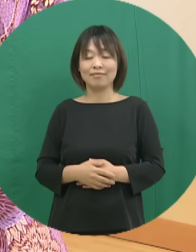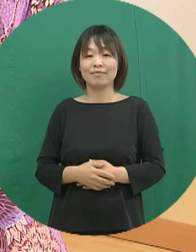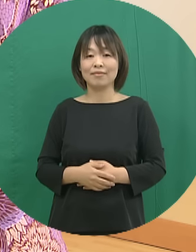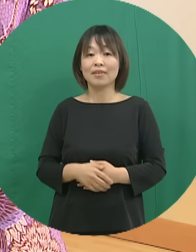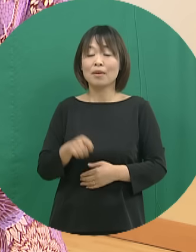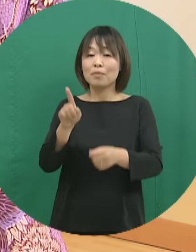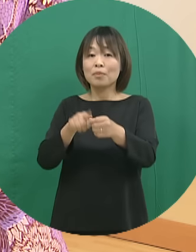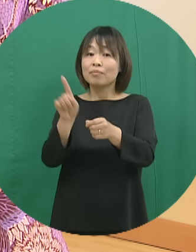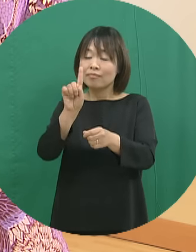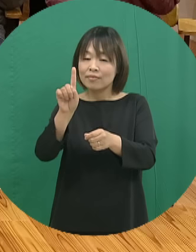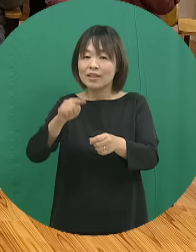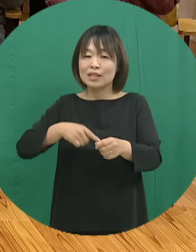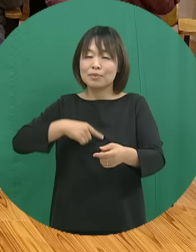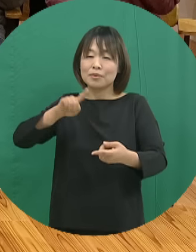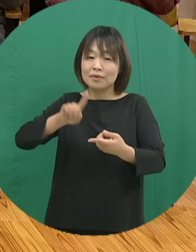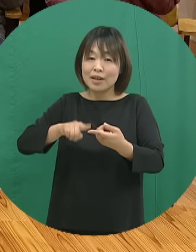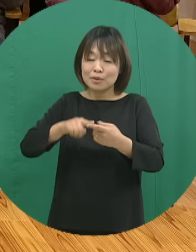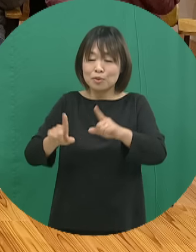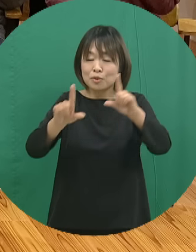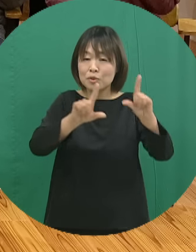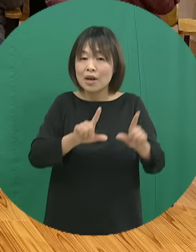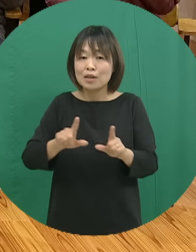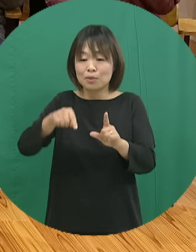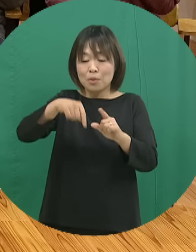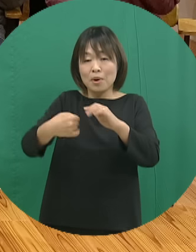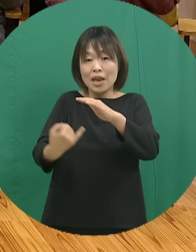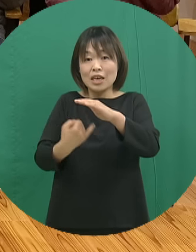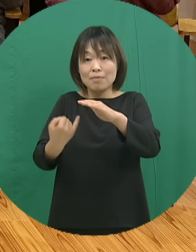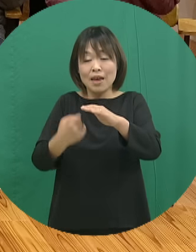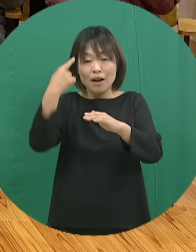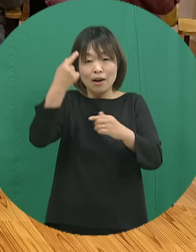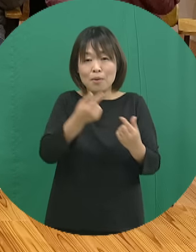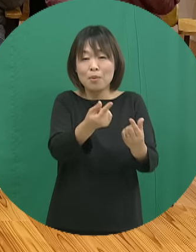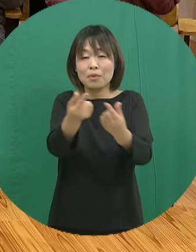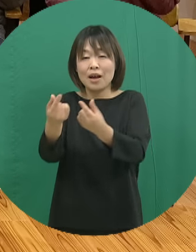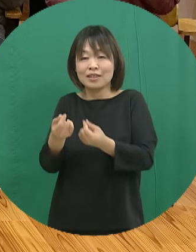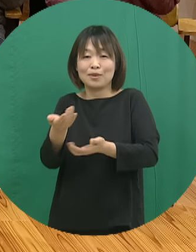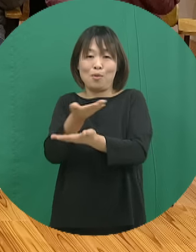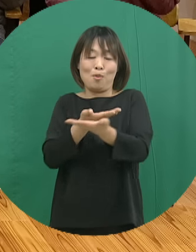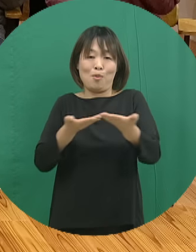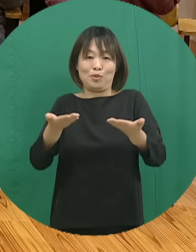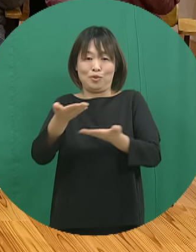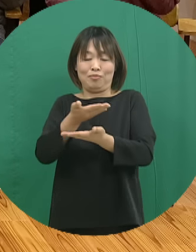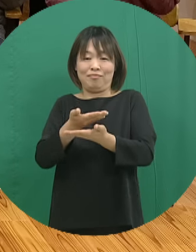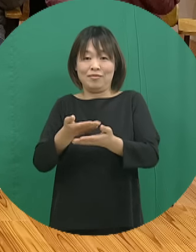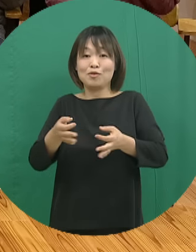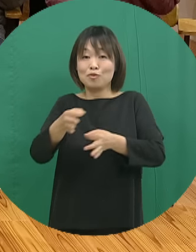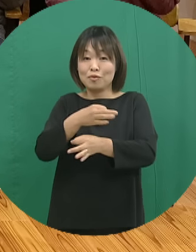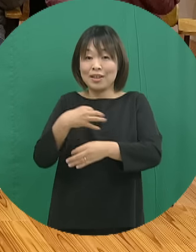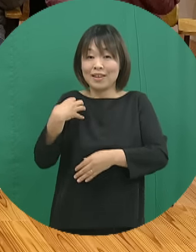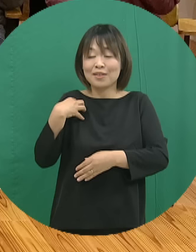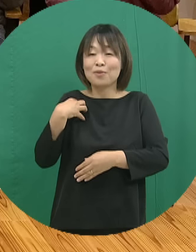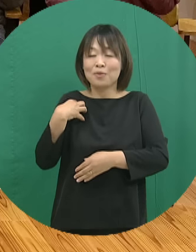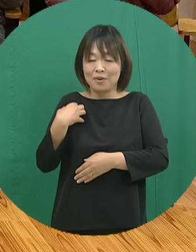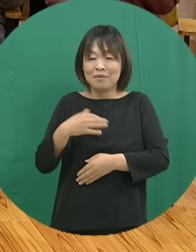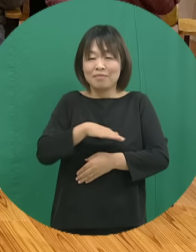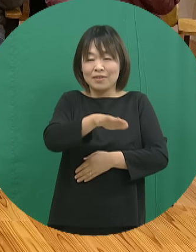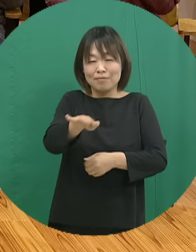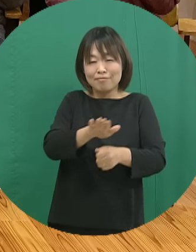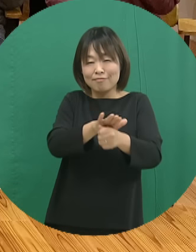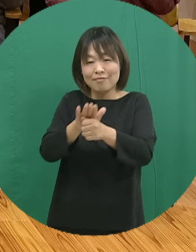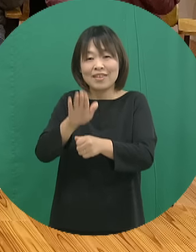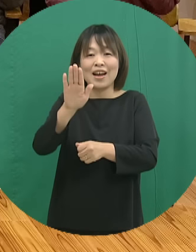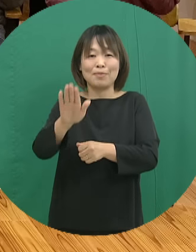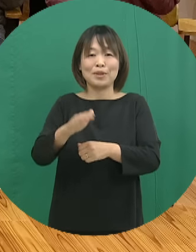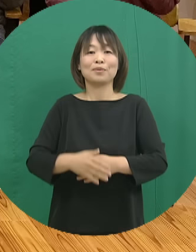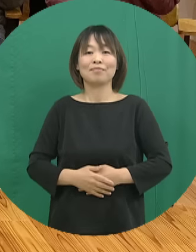ね。 はい、自分らしく愛媛で暮らすを目指して交流し、運営メンバーは移住を考